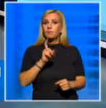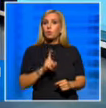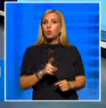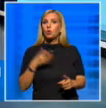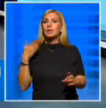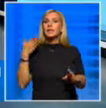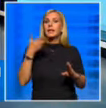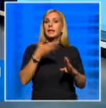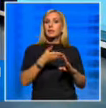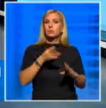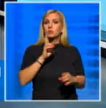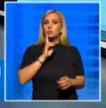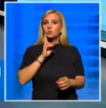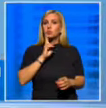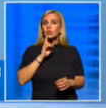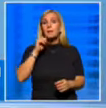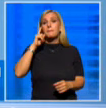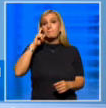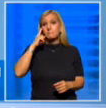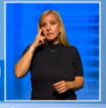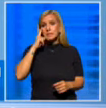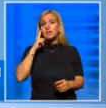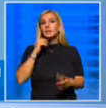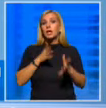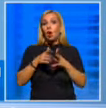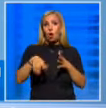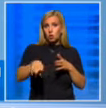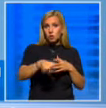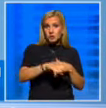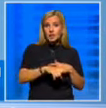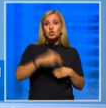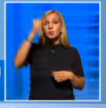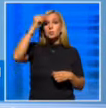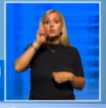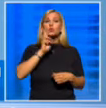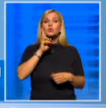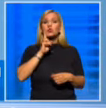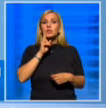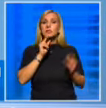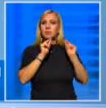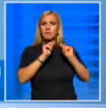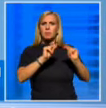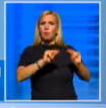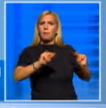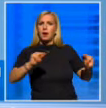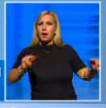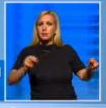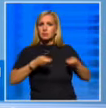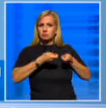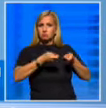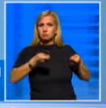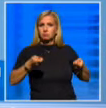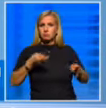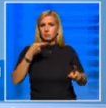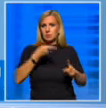към учителите. Тоест, смятат ли хората, че българските учители извършват такъв тип пропаганда на нетрадиционна сексуална ориентация? И на